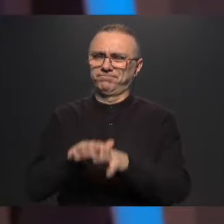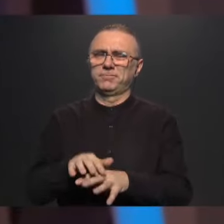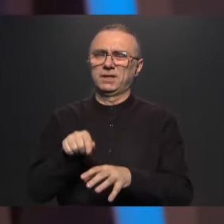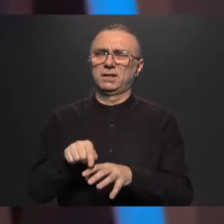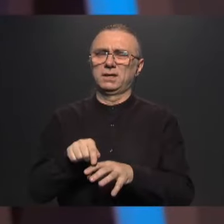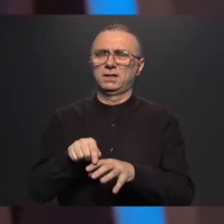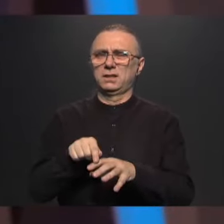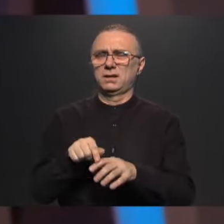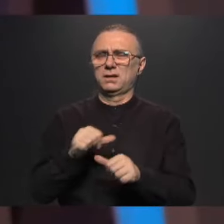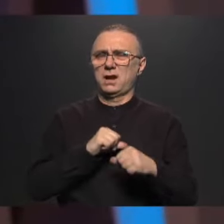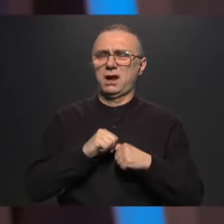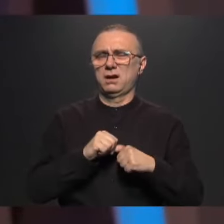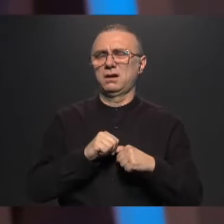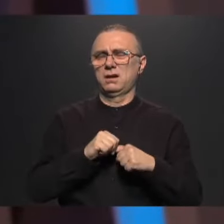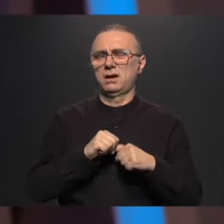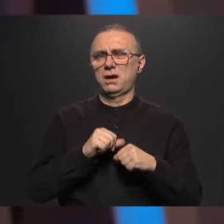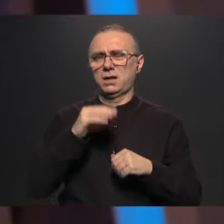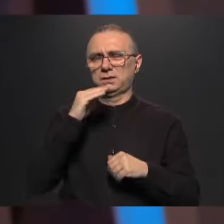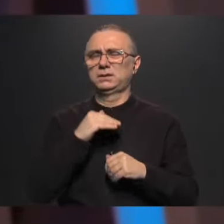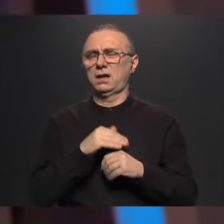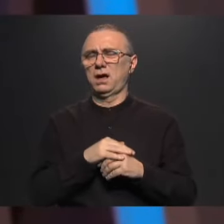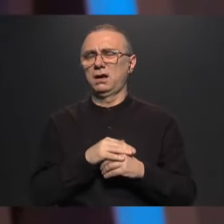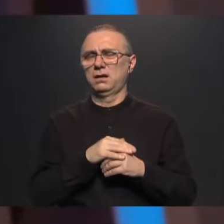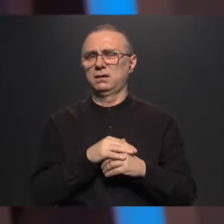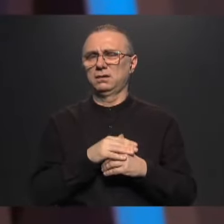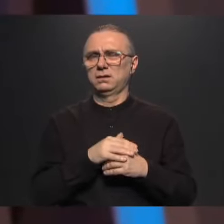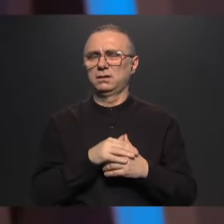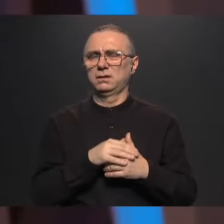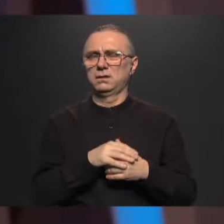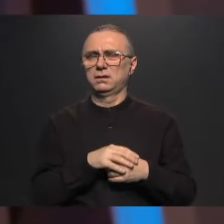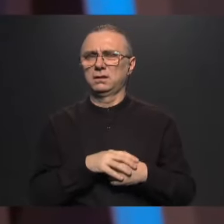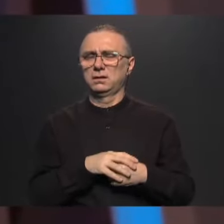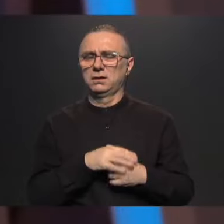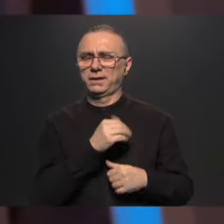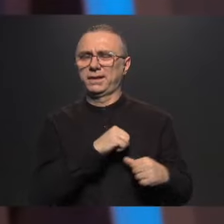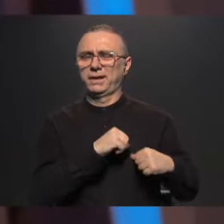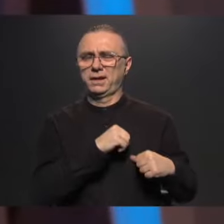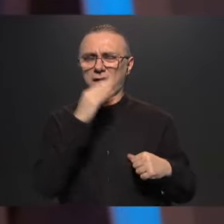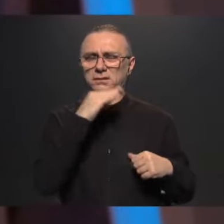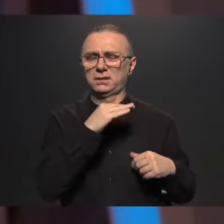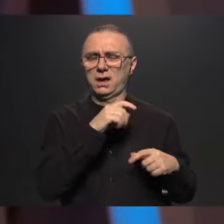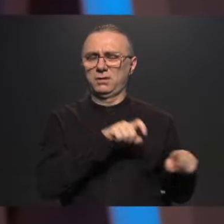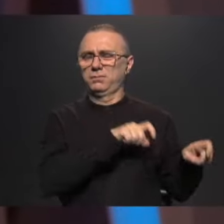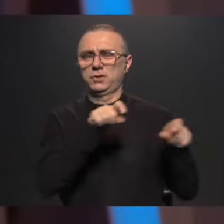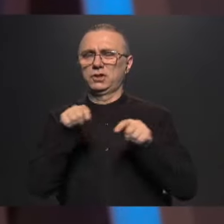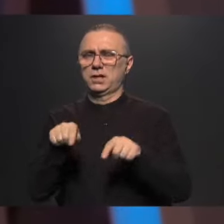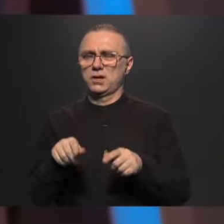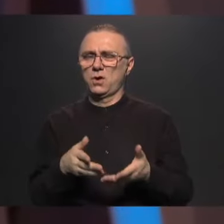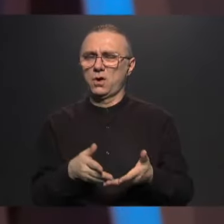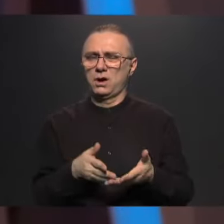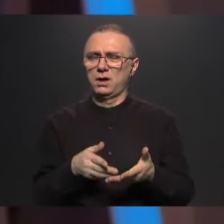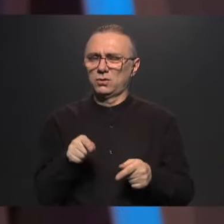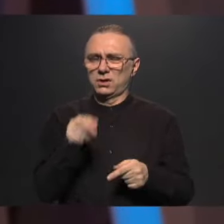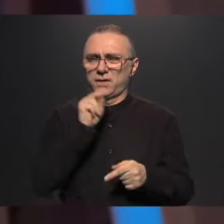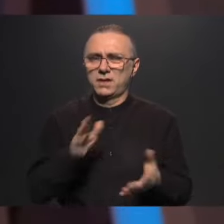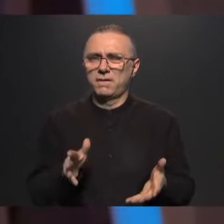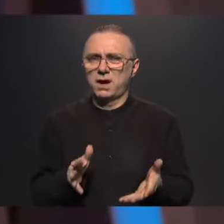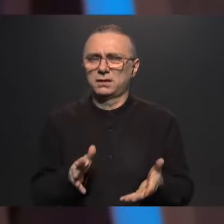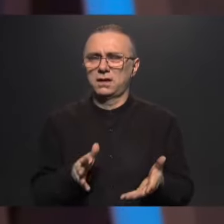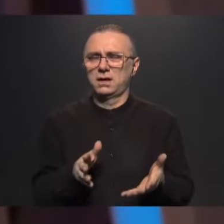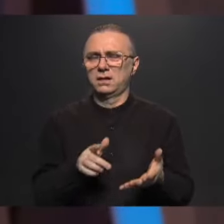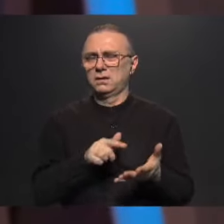Ну, я все-таки считаю, что она не виновата, чтобы вот у нее все наладилось. Спасибо. Спасибо вам большое